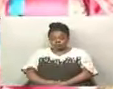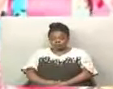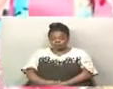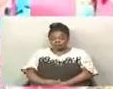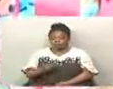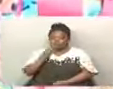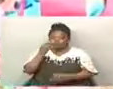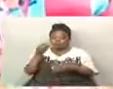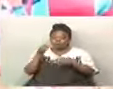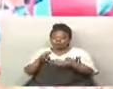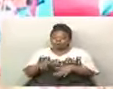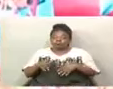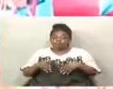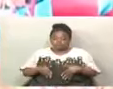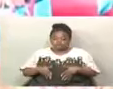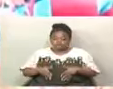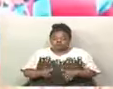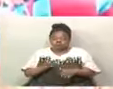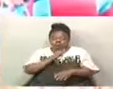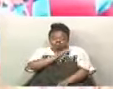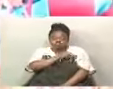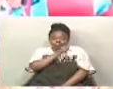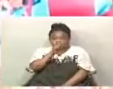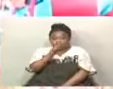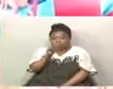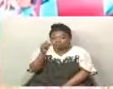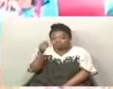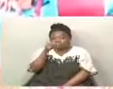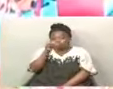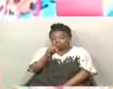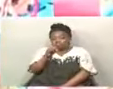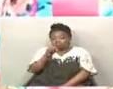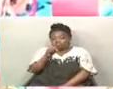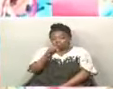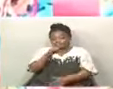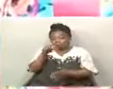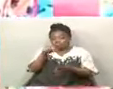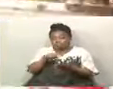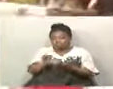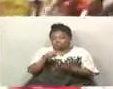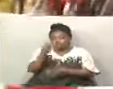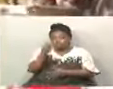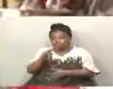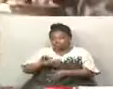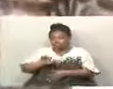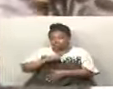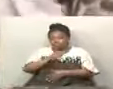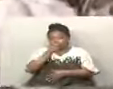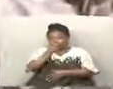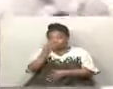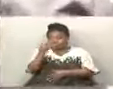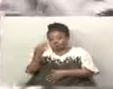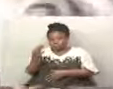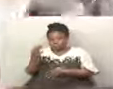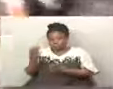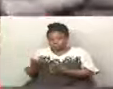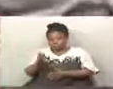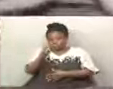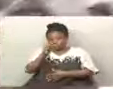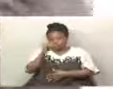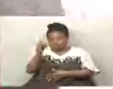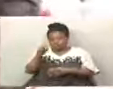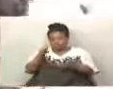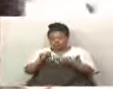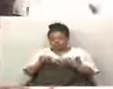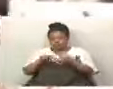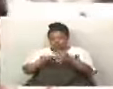Mu bafudde kuliko omuzaalisa ku ddooli ya Kako Health Center 3 Betty Nakimera ow'emyaka 33 Kiza Mwesi Jengo n'abadde yakoze siniya